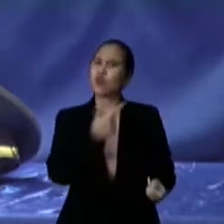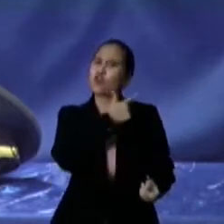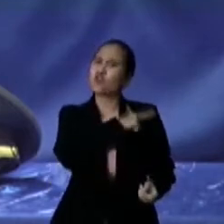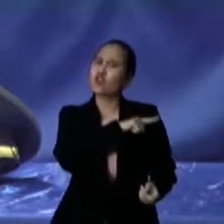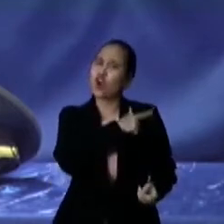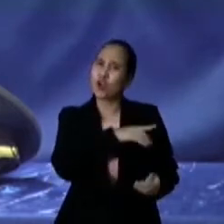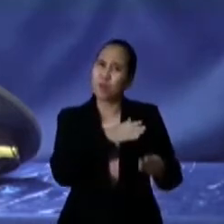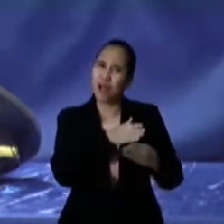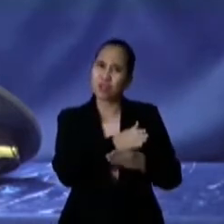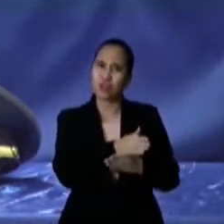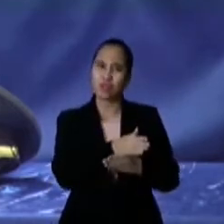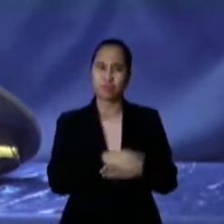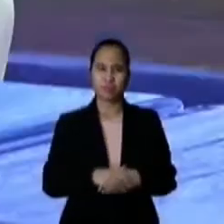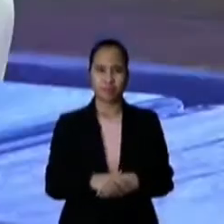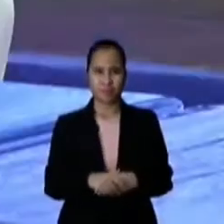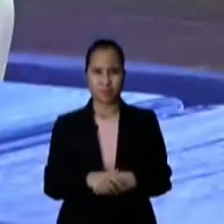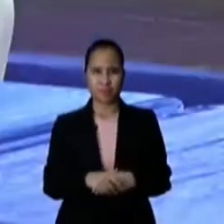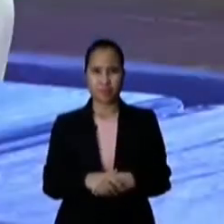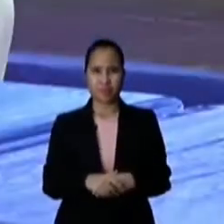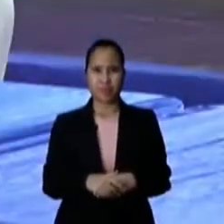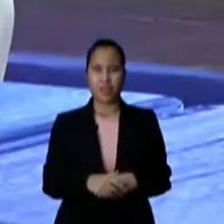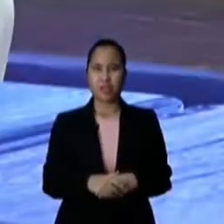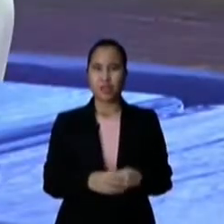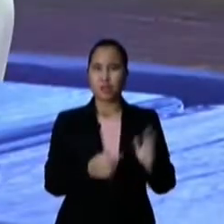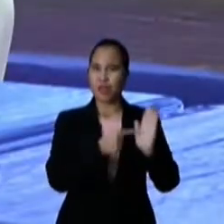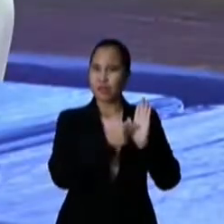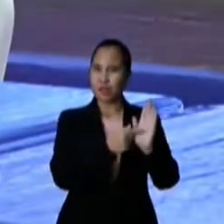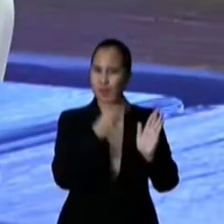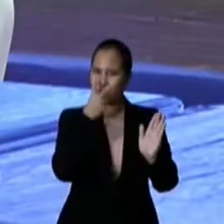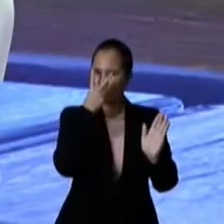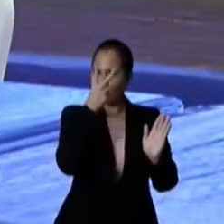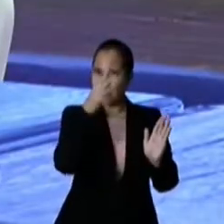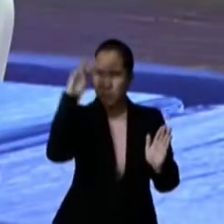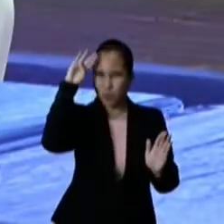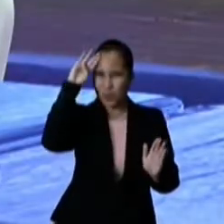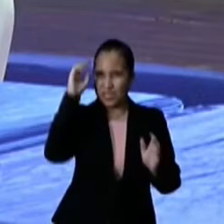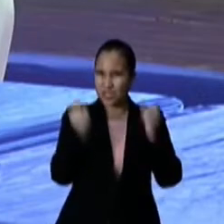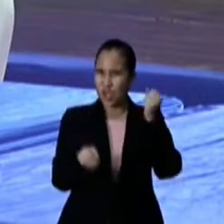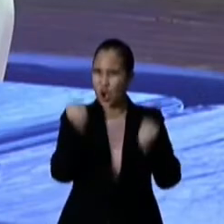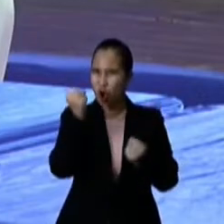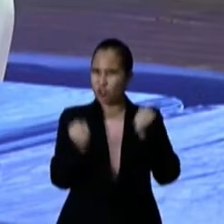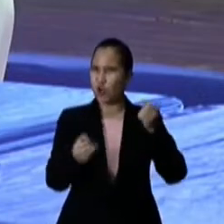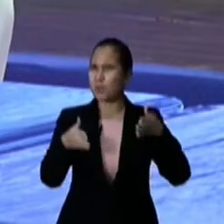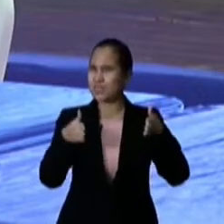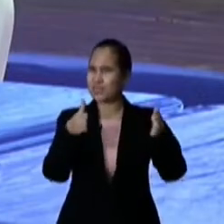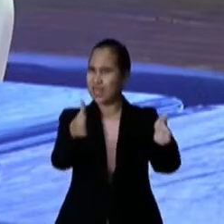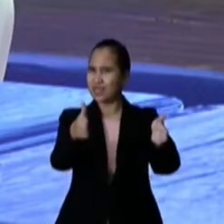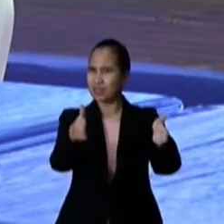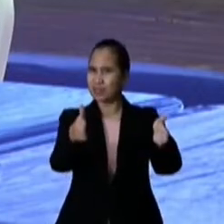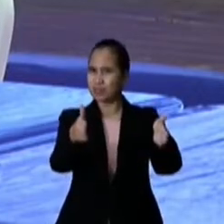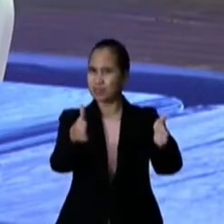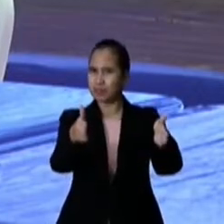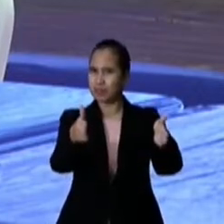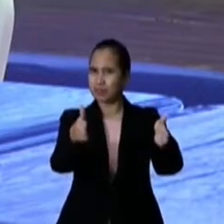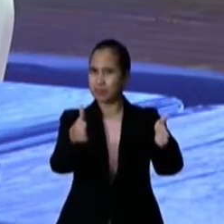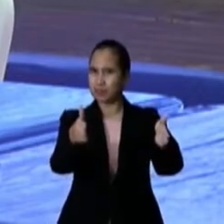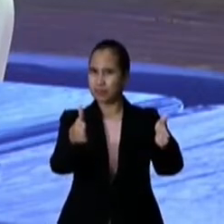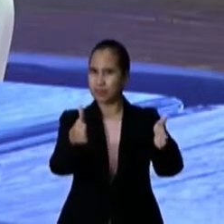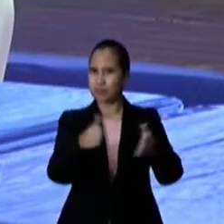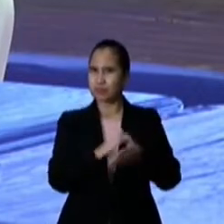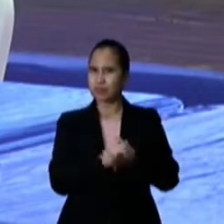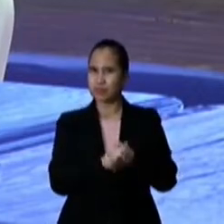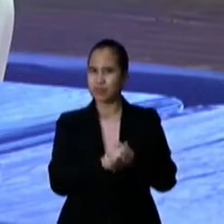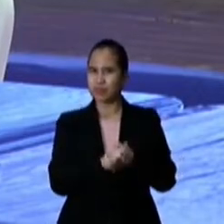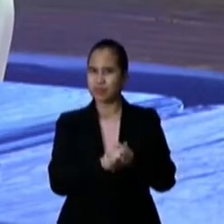dat wanneer u een politievoertuig over straat ziet, dan heeft u de neiging om dat gelijk af te zetten tegen